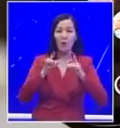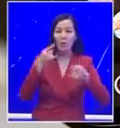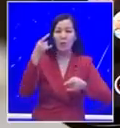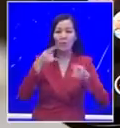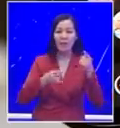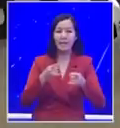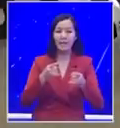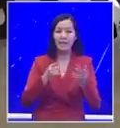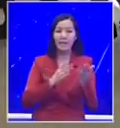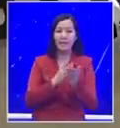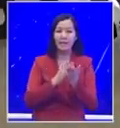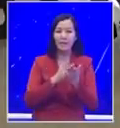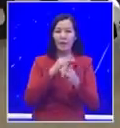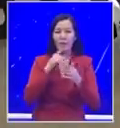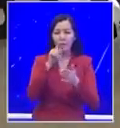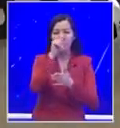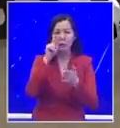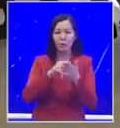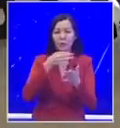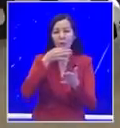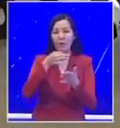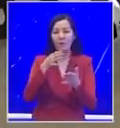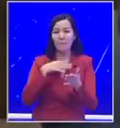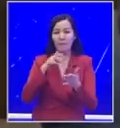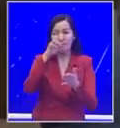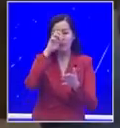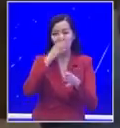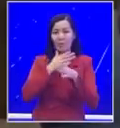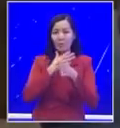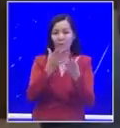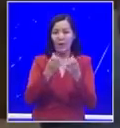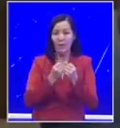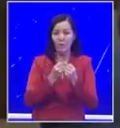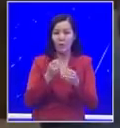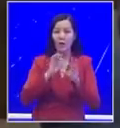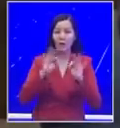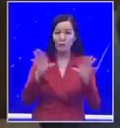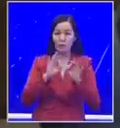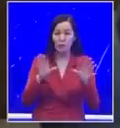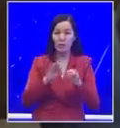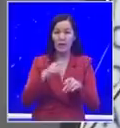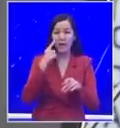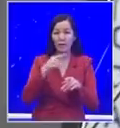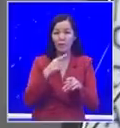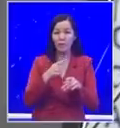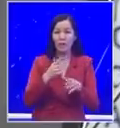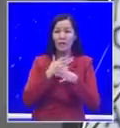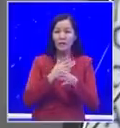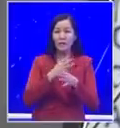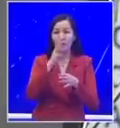жиында мамандар көпшіліктің сауалдарына жауап беріп, мемлекеттік көмек алу жолдарын түсіндірді. Олардың айтуынша, жәрдем